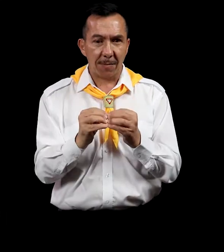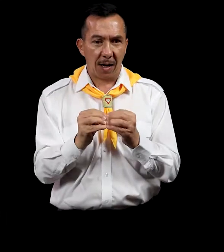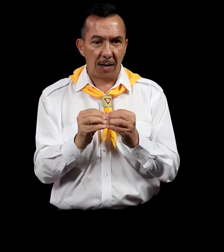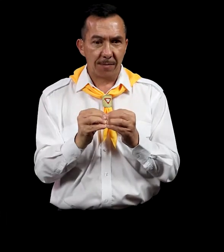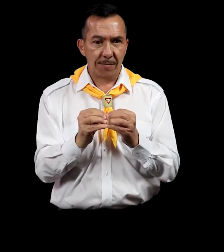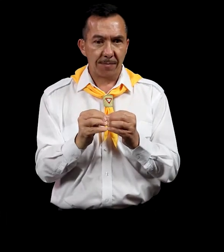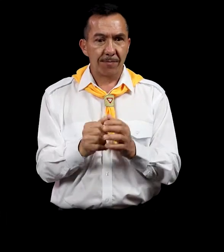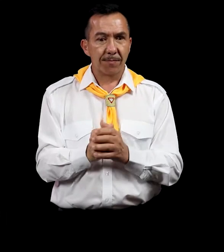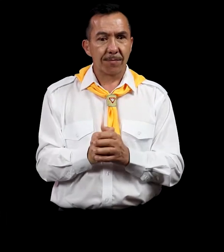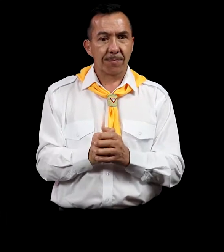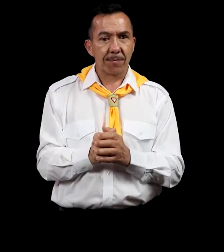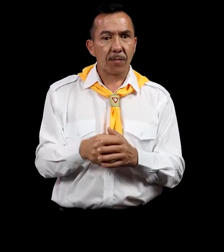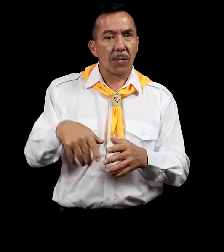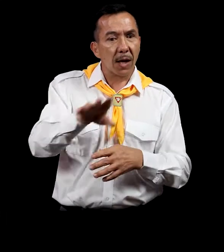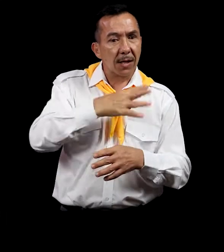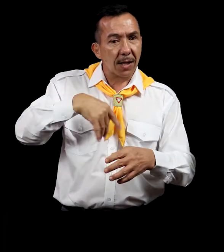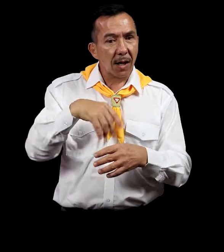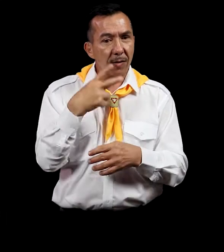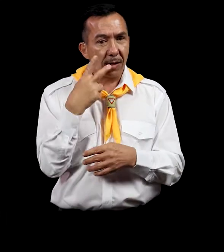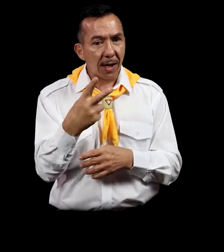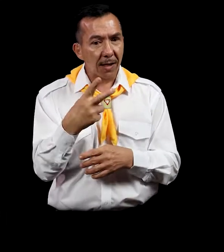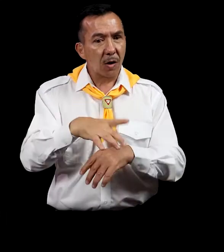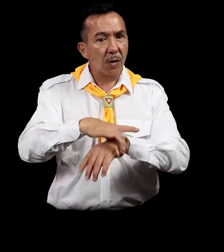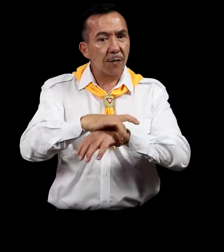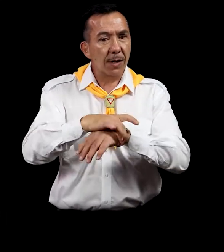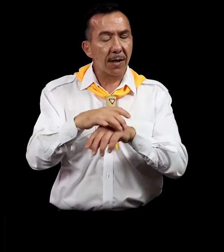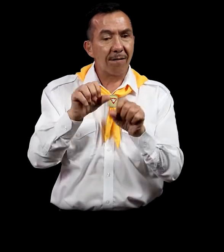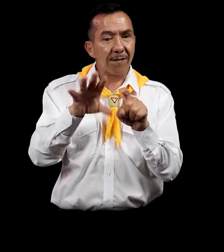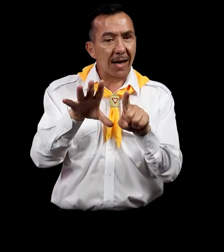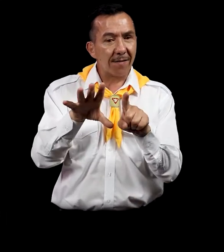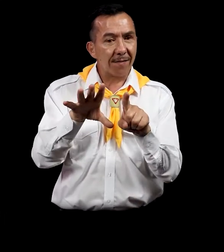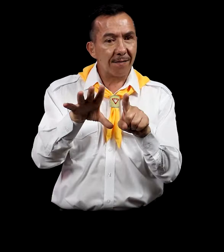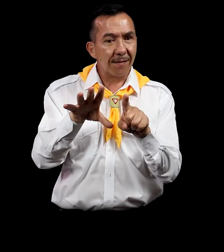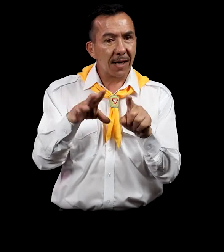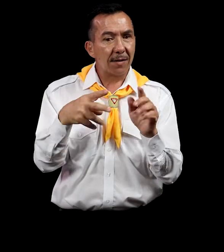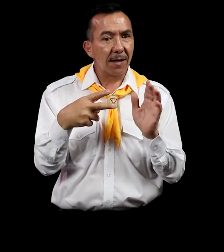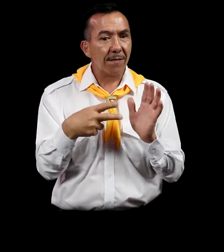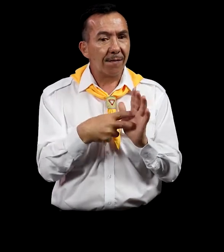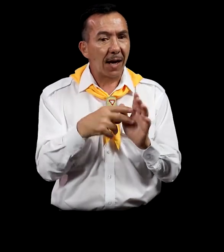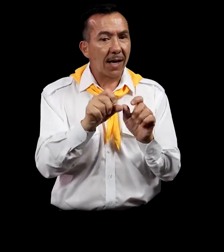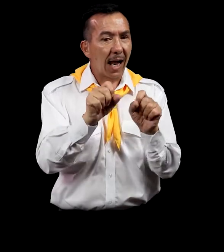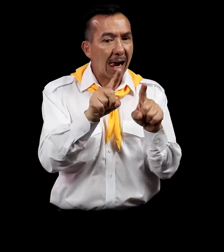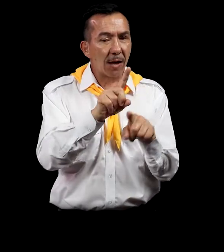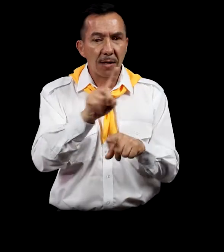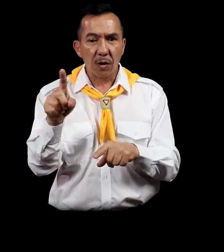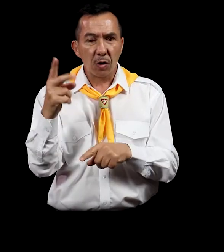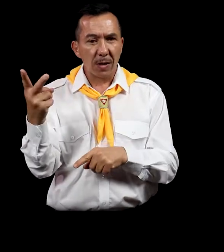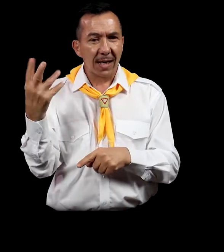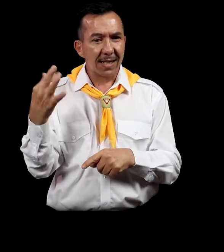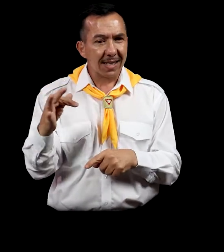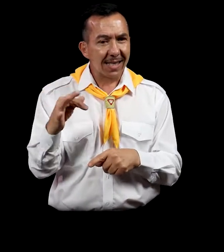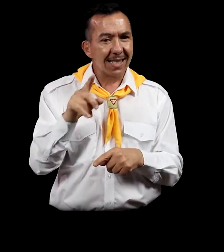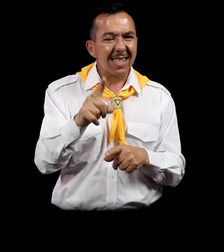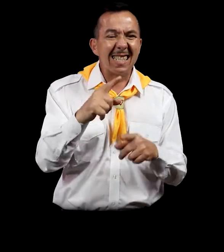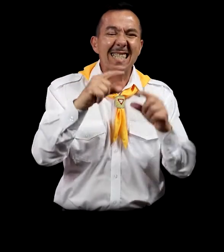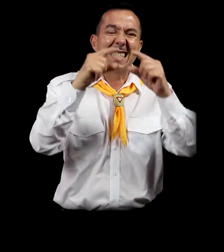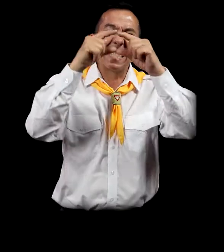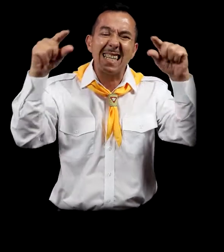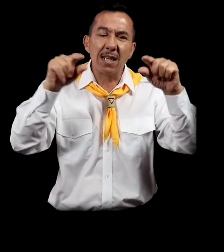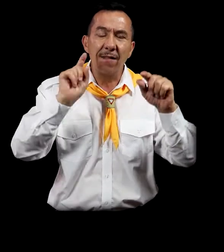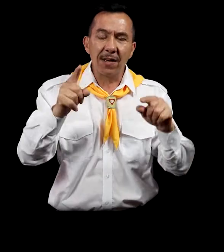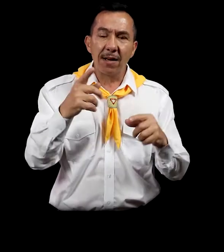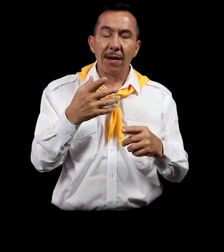gemaak. As ons kyk in Lukas 15 vers 11 tot 32 is die titel